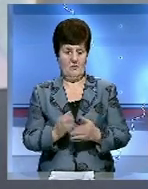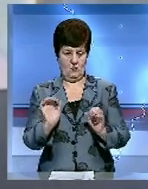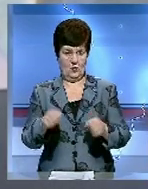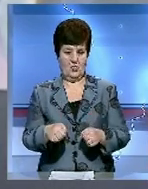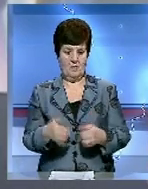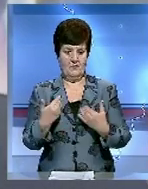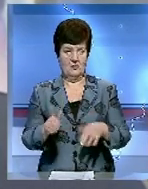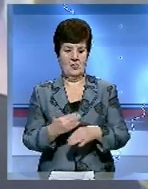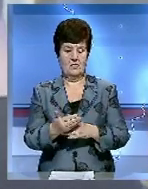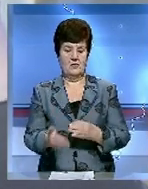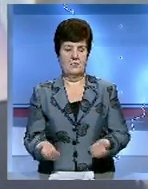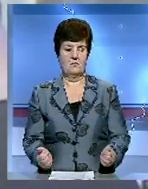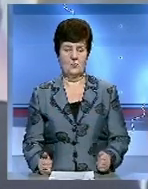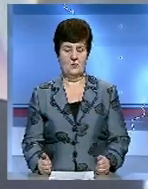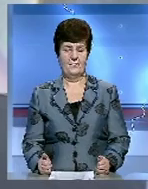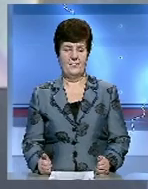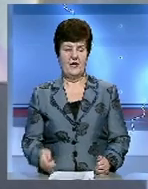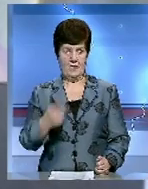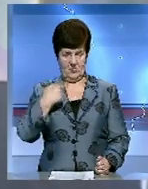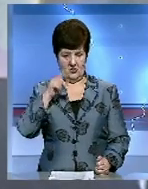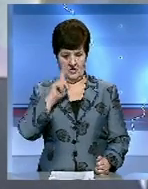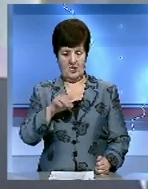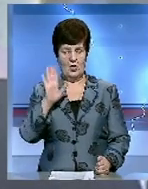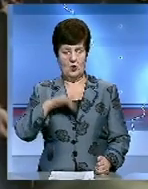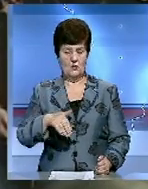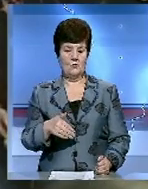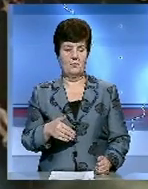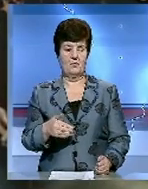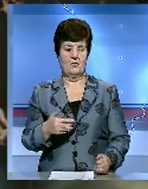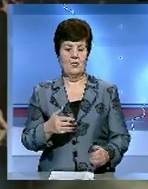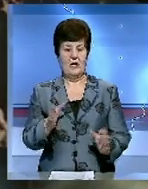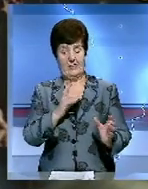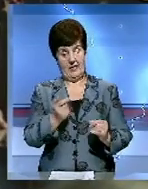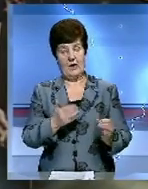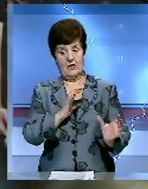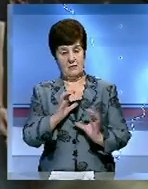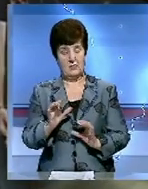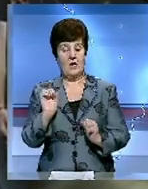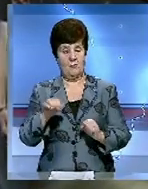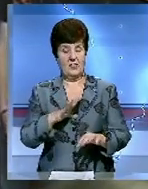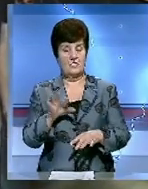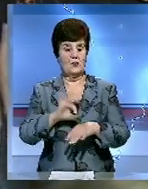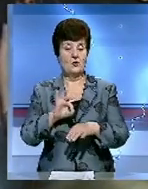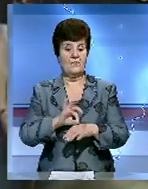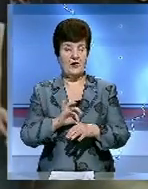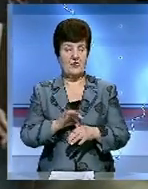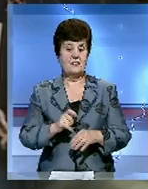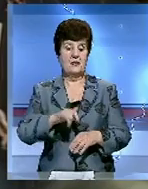târziu. Știi, după o relație sexuală neprotejată, ar putea fi și o infecție. Ar fi bine să mergi la